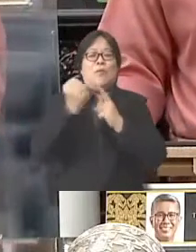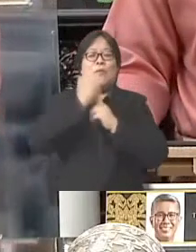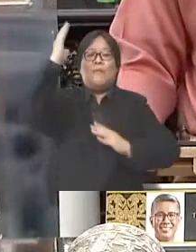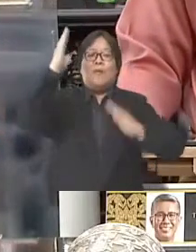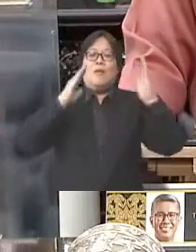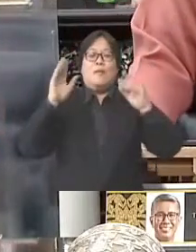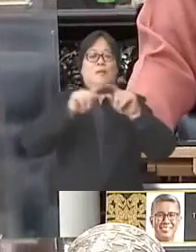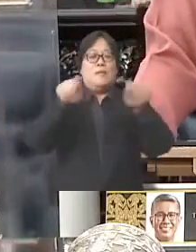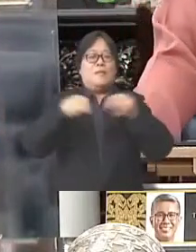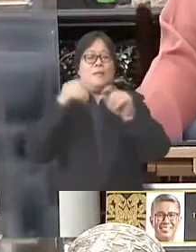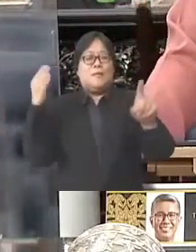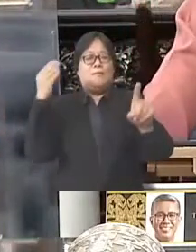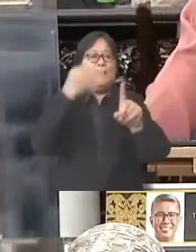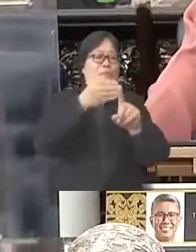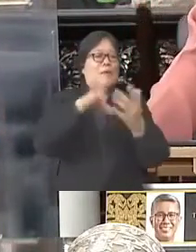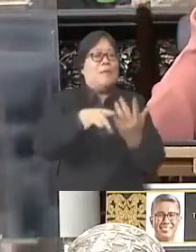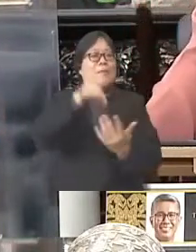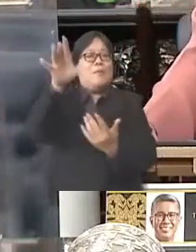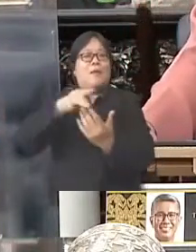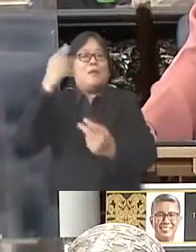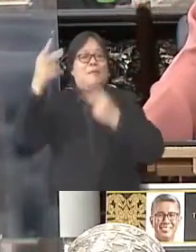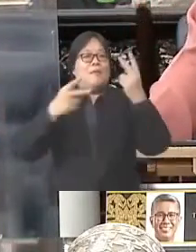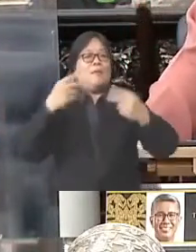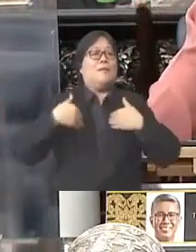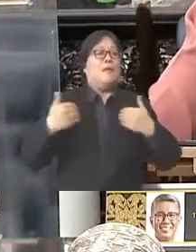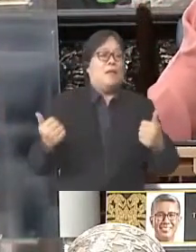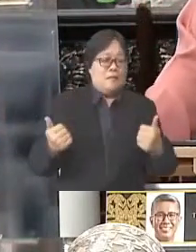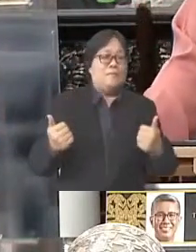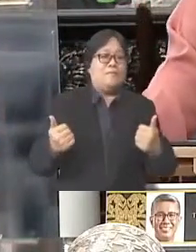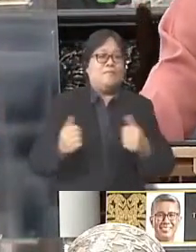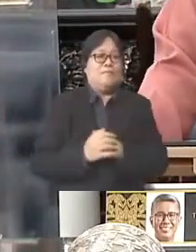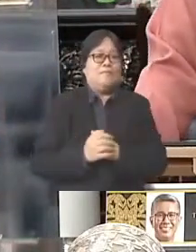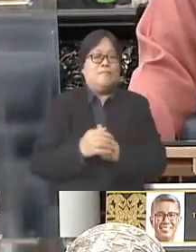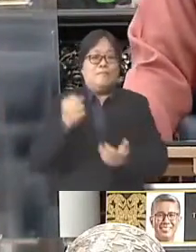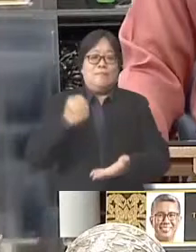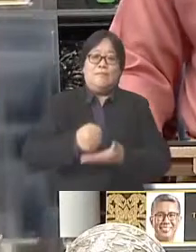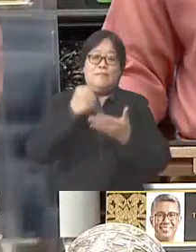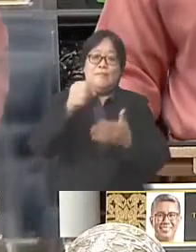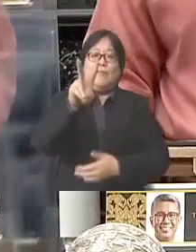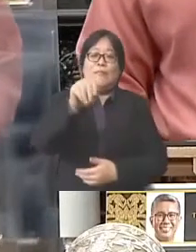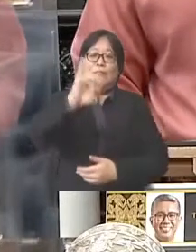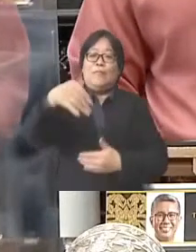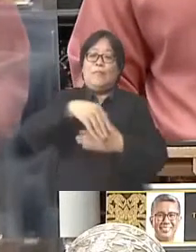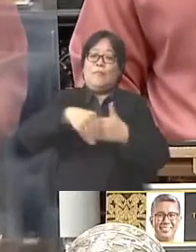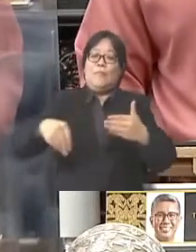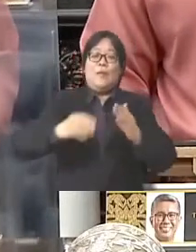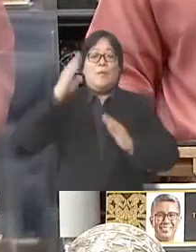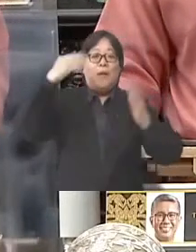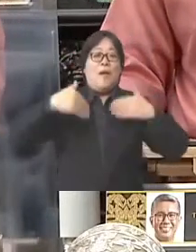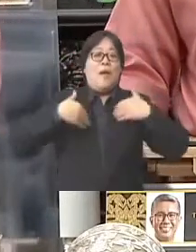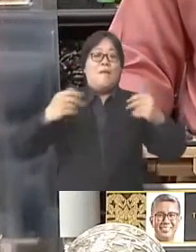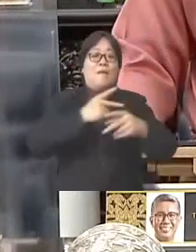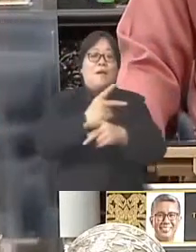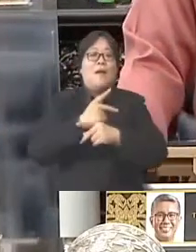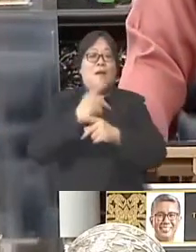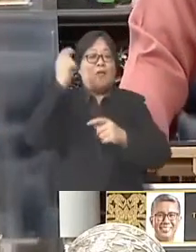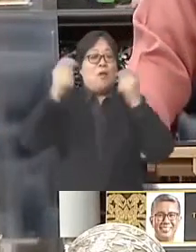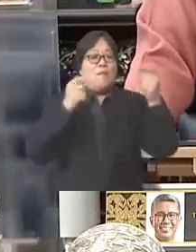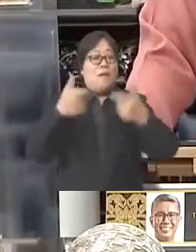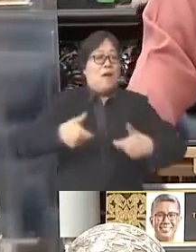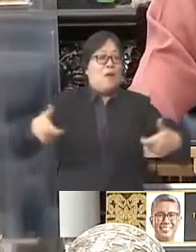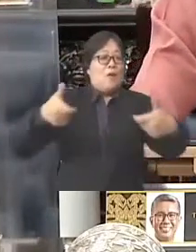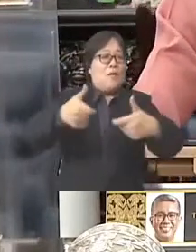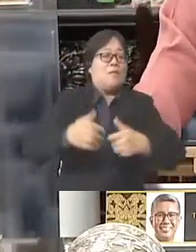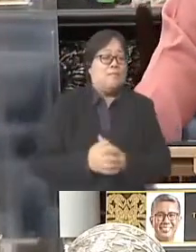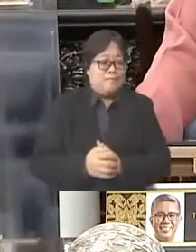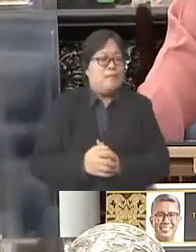kedudukan desa sebagai destinasi pilihan pelanjungan kesehatan dengan peruntukan 20juta Linggi Kepada beliau kecap.com so